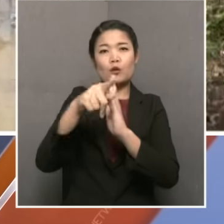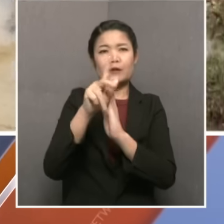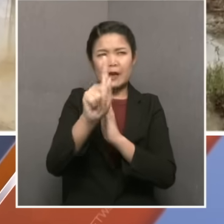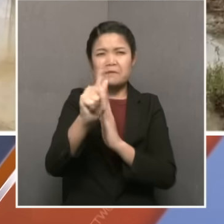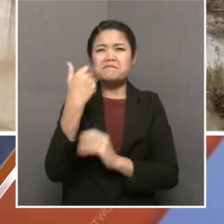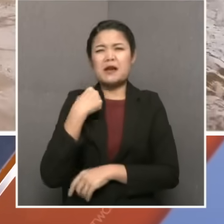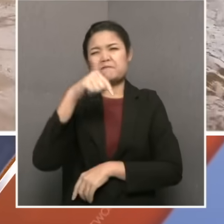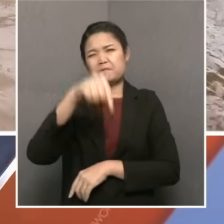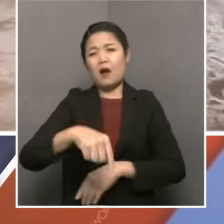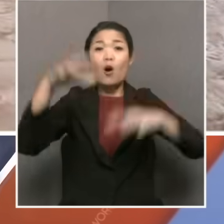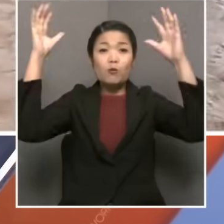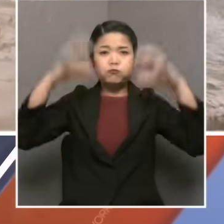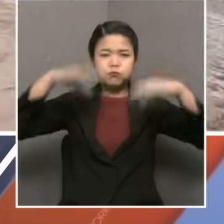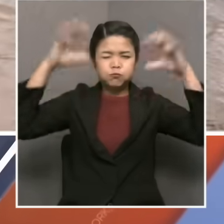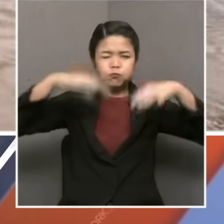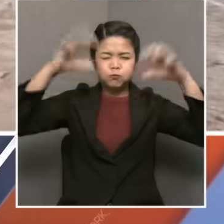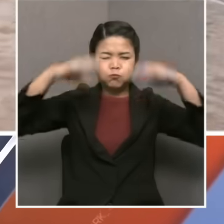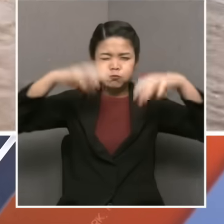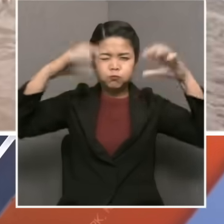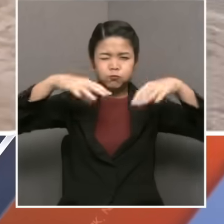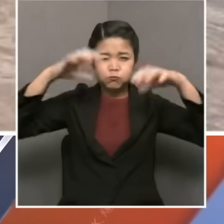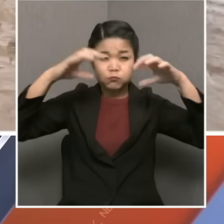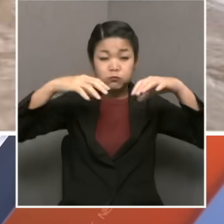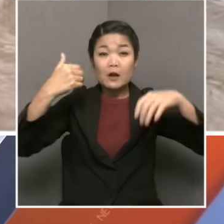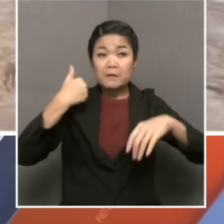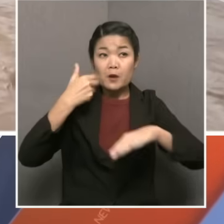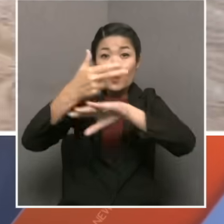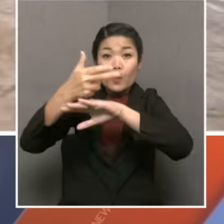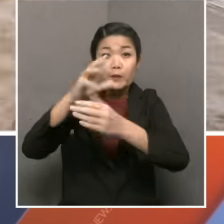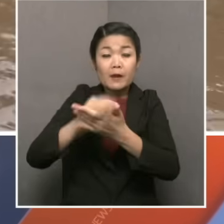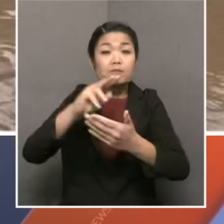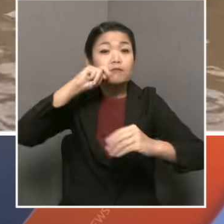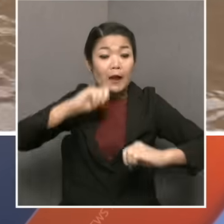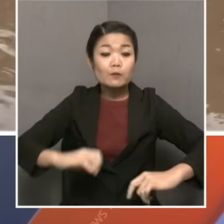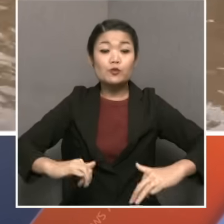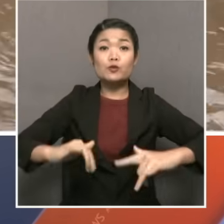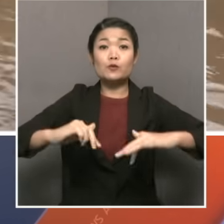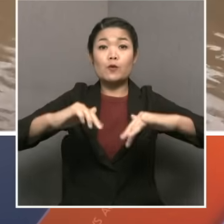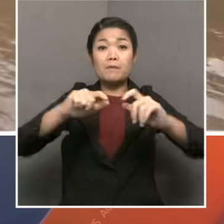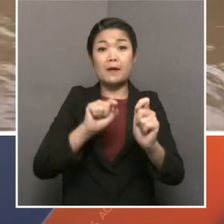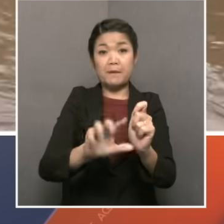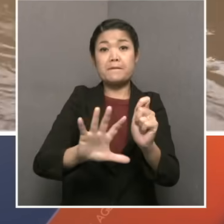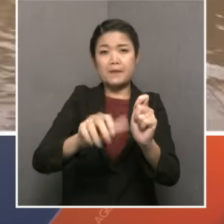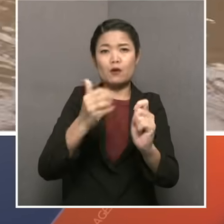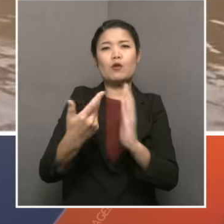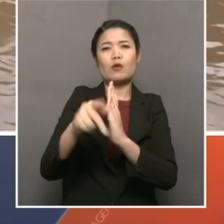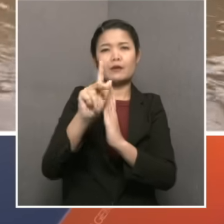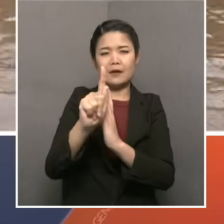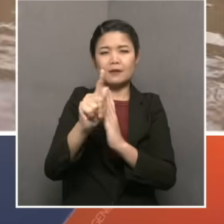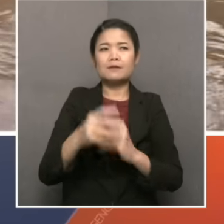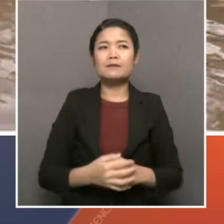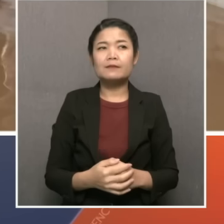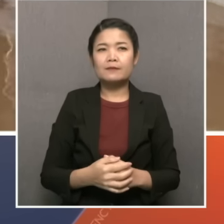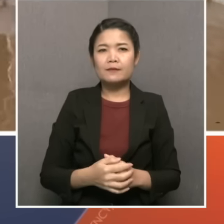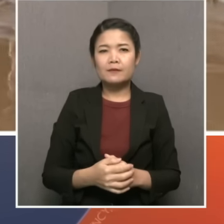หนึ่งจังหวัดที่ฝนตกลงมาอย่างหนักก่อนหน้านี้มีภาพของเหตุการณ์น้ำท่วมที่เกิดขึ้นในพื้นที่อำเภอเมืองค่ะปัจจัยในส่วนนี้นะ